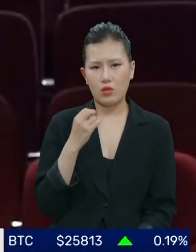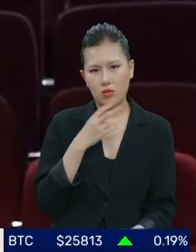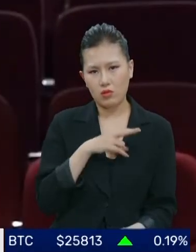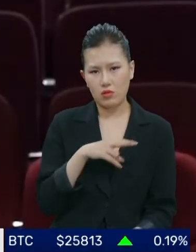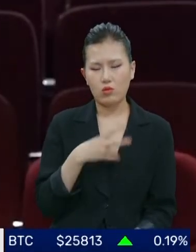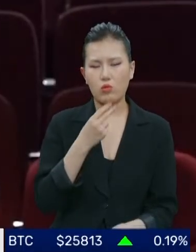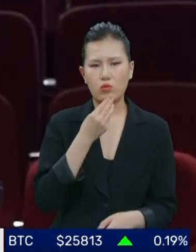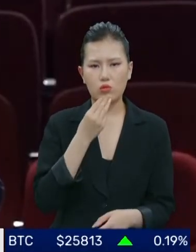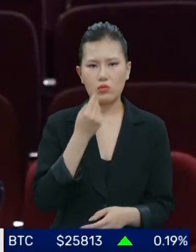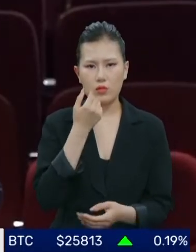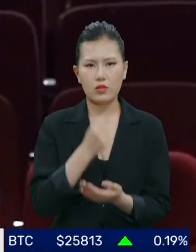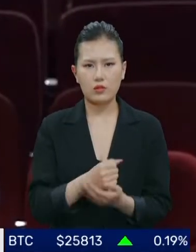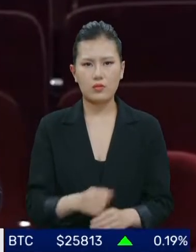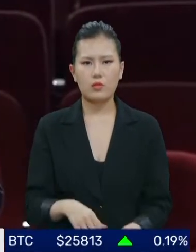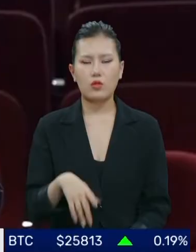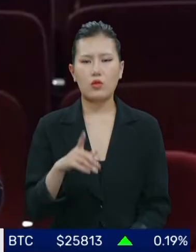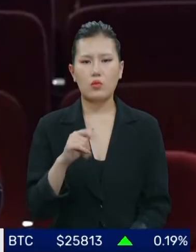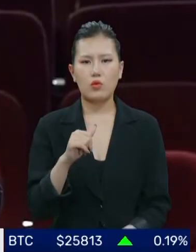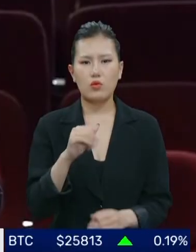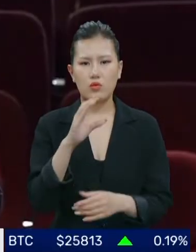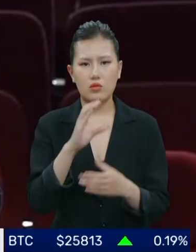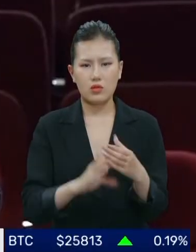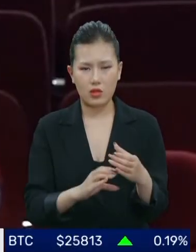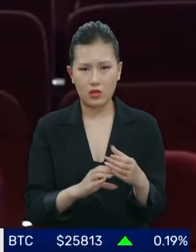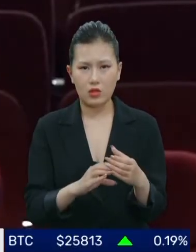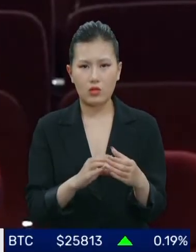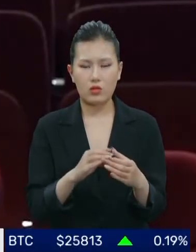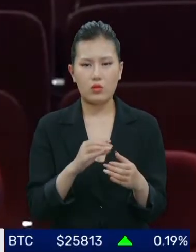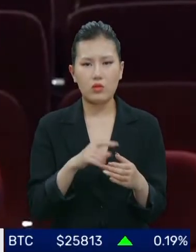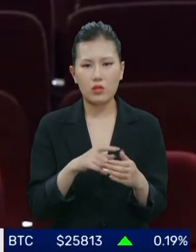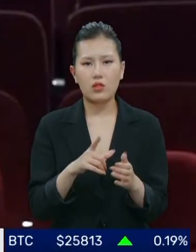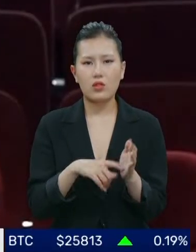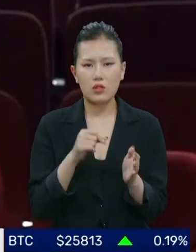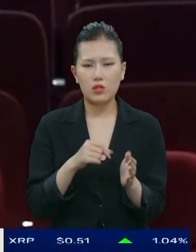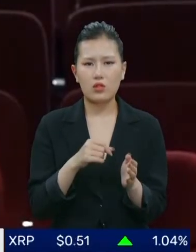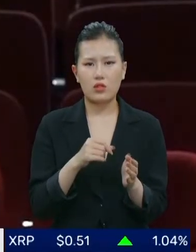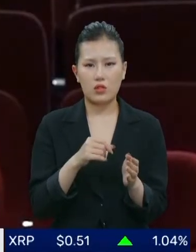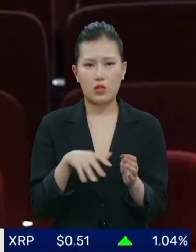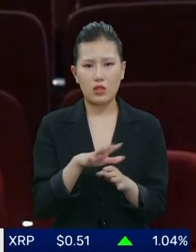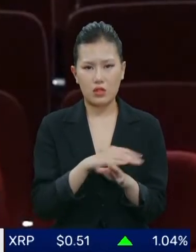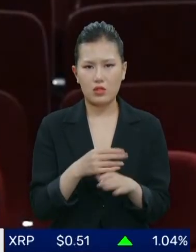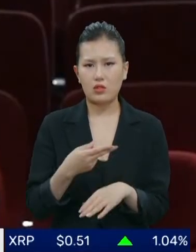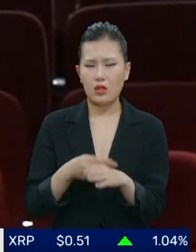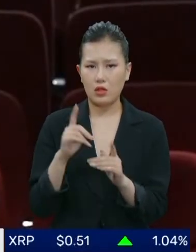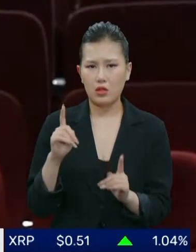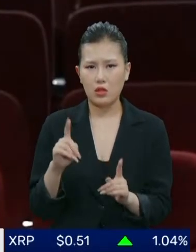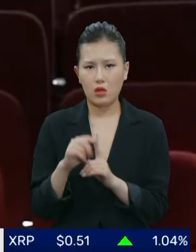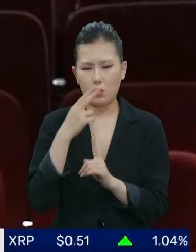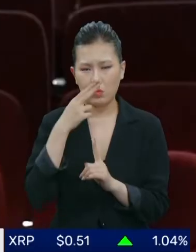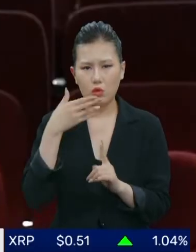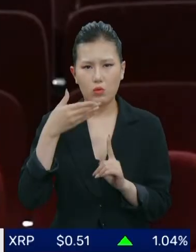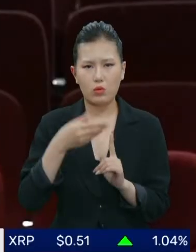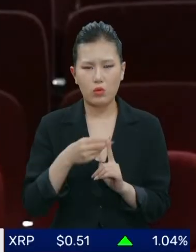Энэ санхүүгийн салбарт бол маш хэрэгтэй залуучууд аа. Захирлуудад байгаа янз бүрийн байдал хэлмэгчүүд ээ гэж бодож байна. Тэгээд хэрвээ шүүх